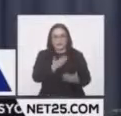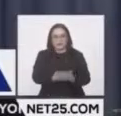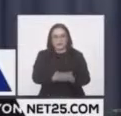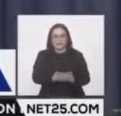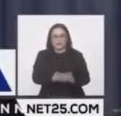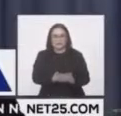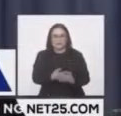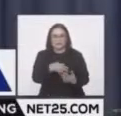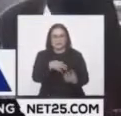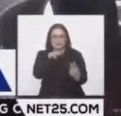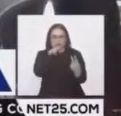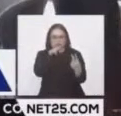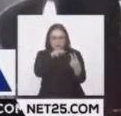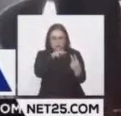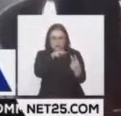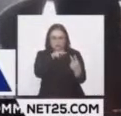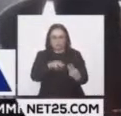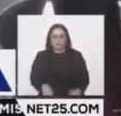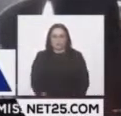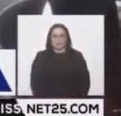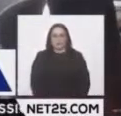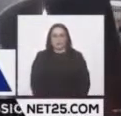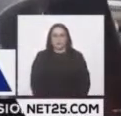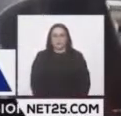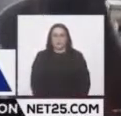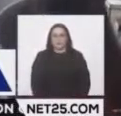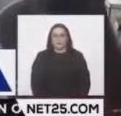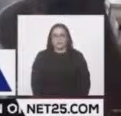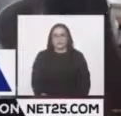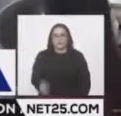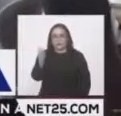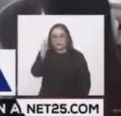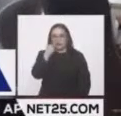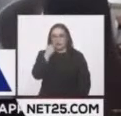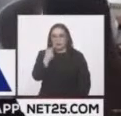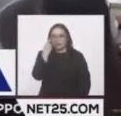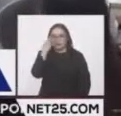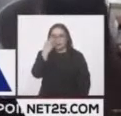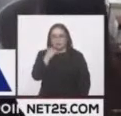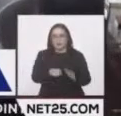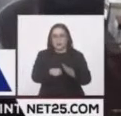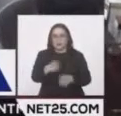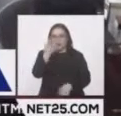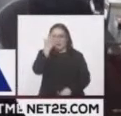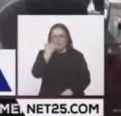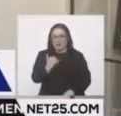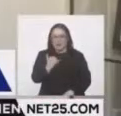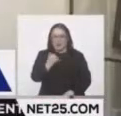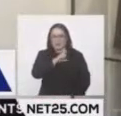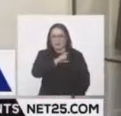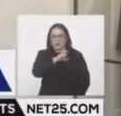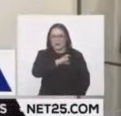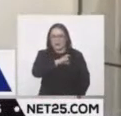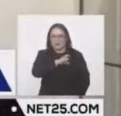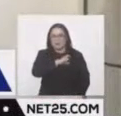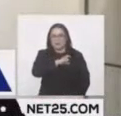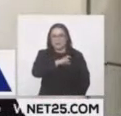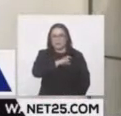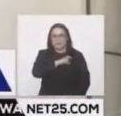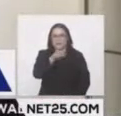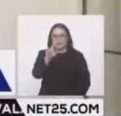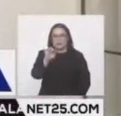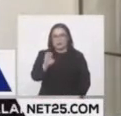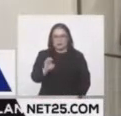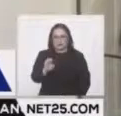ng I to ey ipinaliwanag any ni Tulfo na nag dahil nagalit sa mga pulis na nagsisinungaling sa